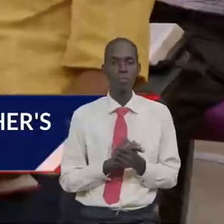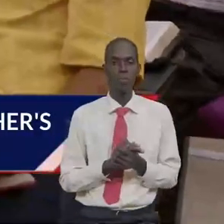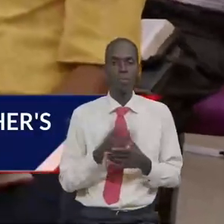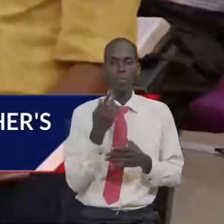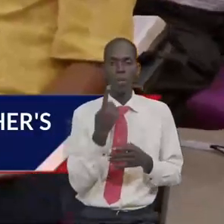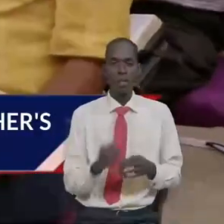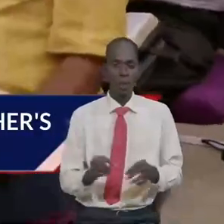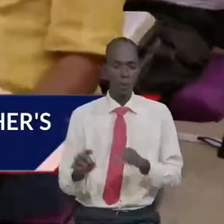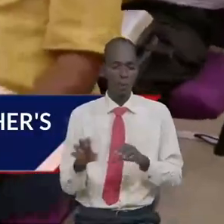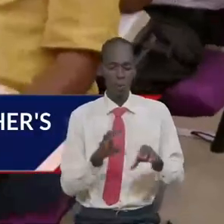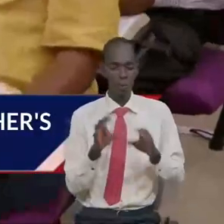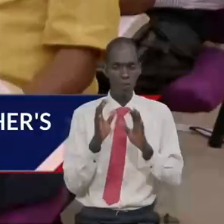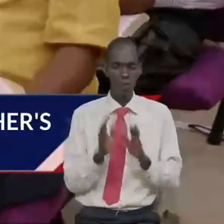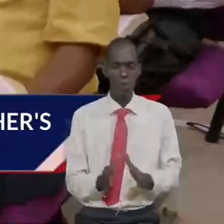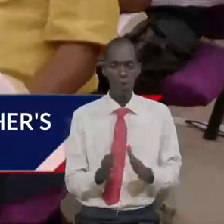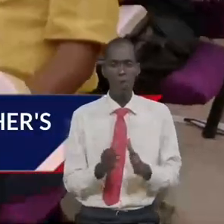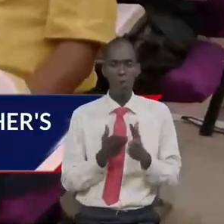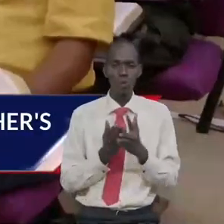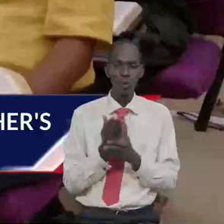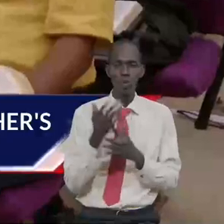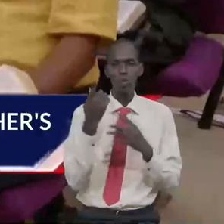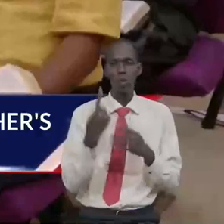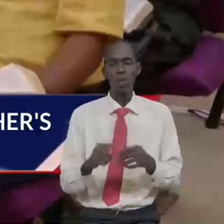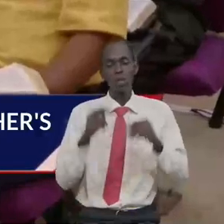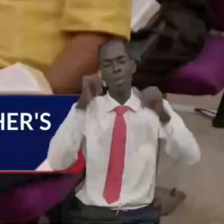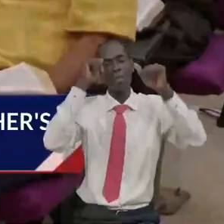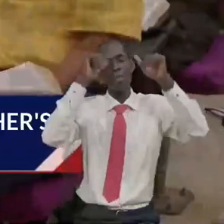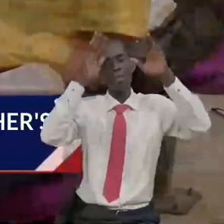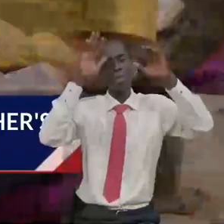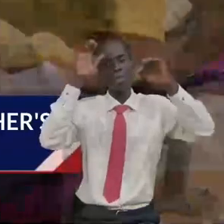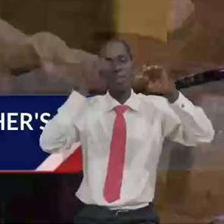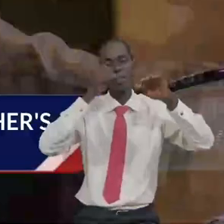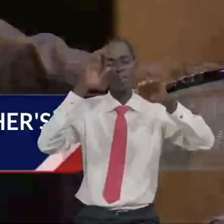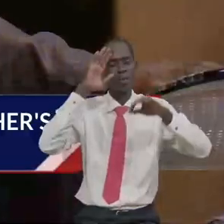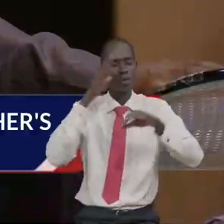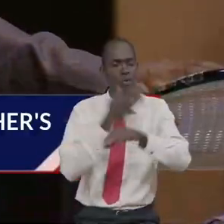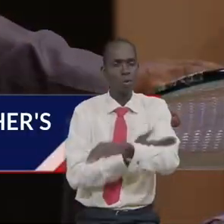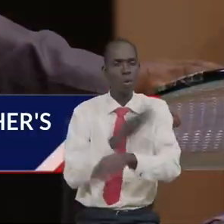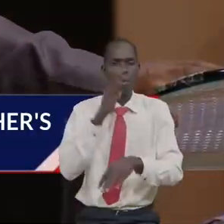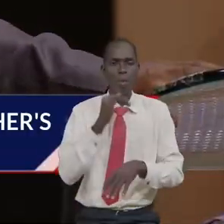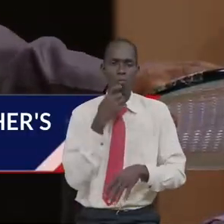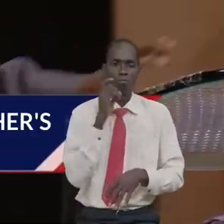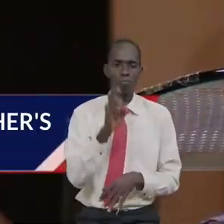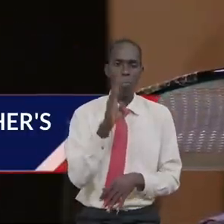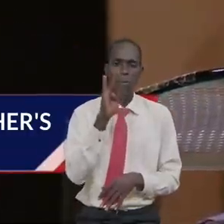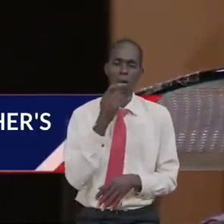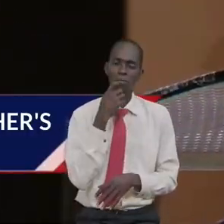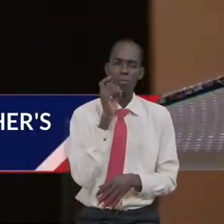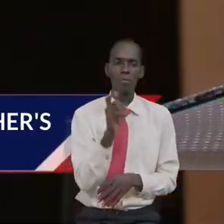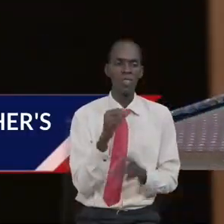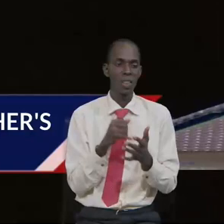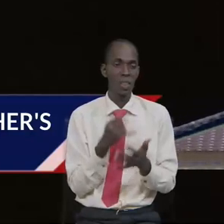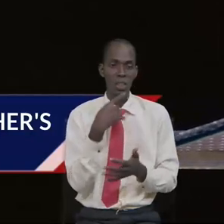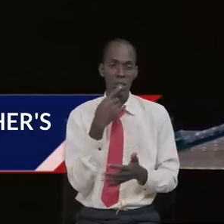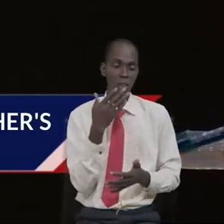l'accomplissement à travers le Fils du Père par décret. parle des crimes. Il nous dit